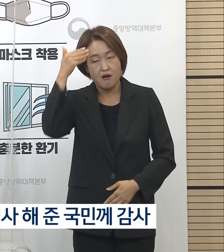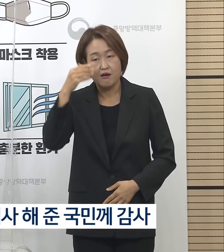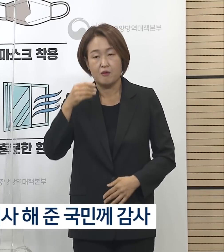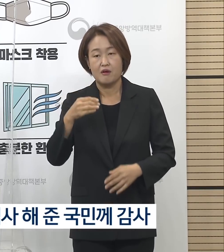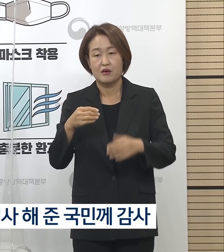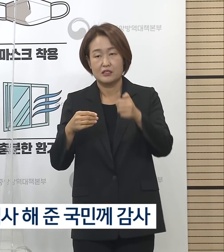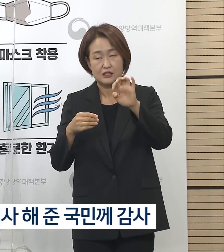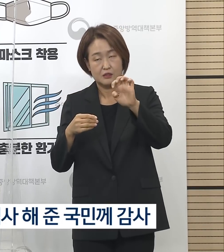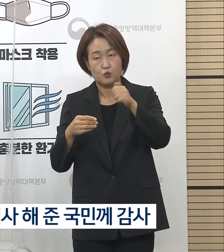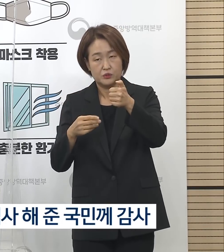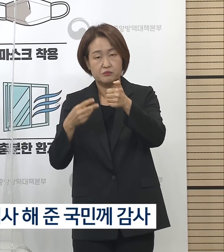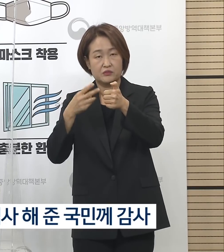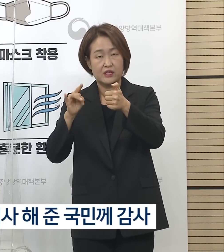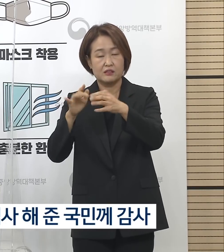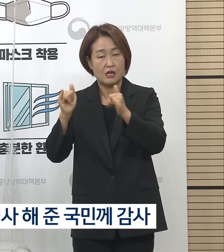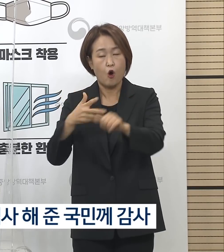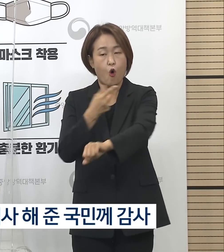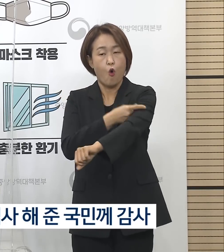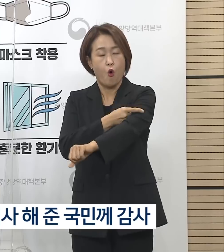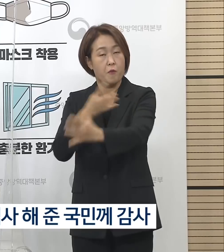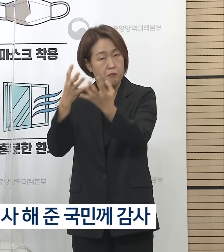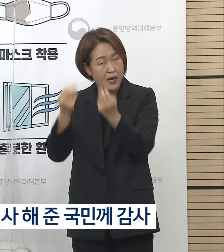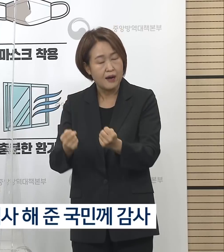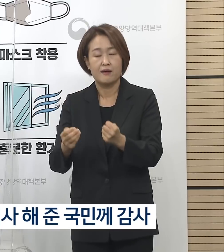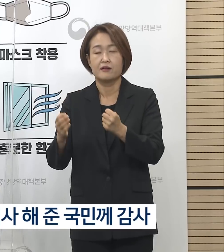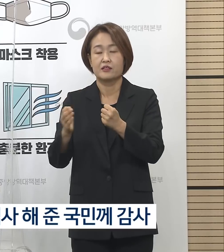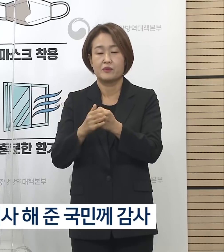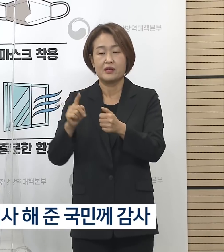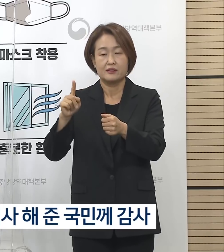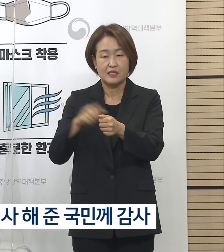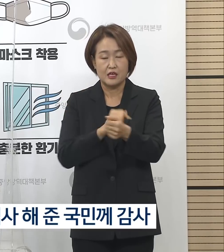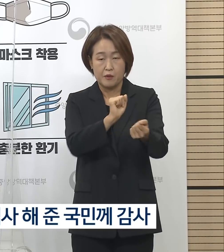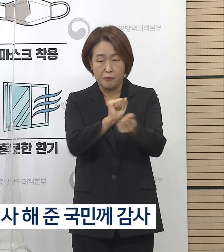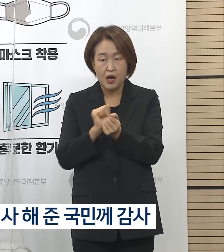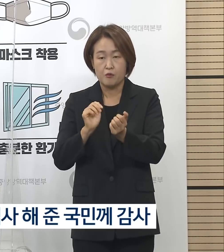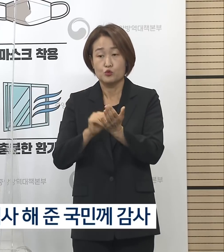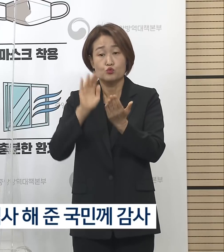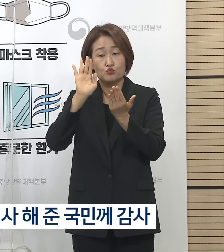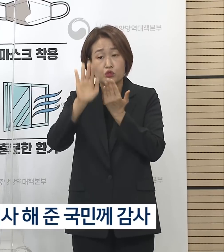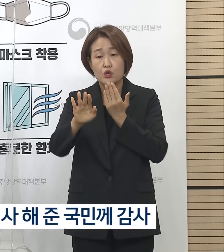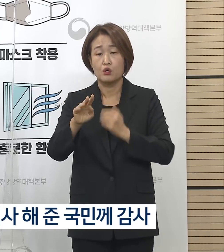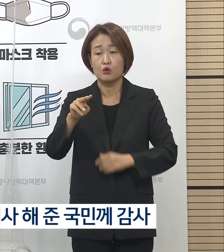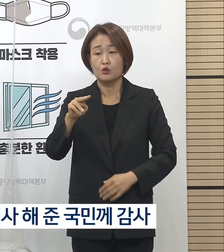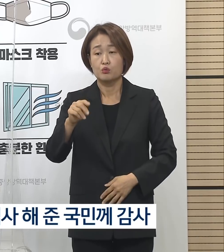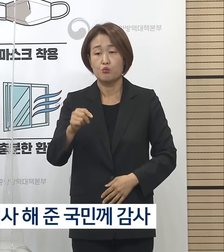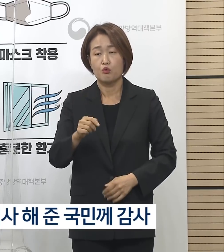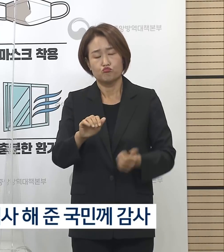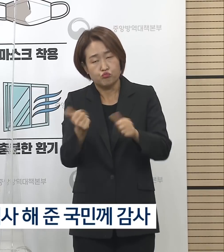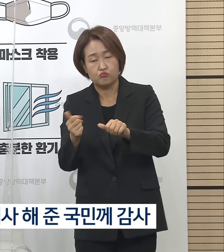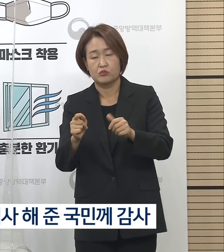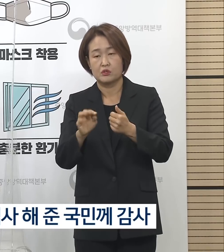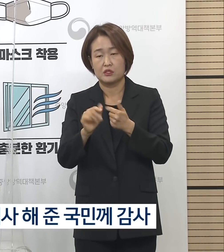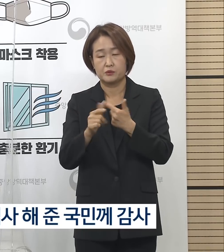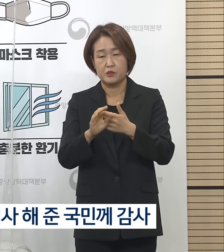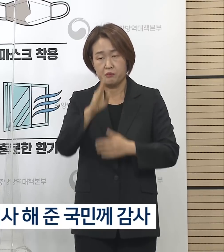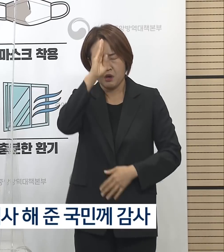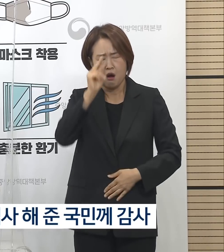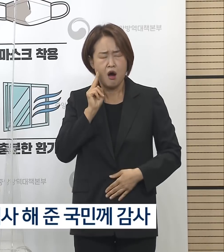또 예방접종률의 증가로 위중증자와 또 사망자는 큰 폭으로 증가하고 있지는 않은